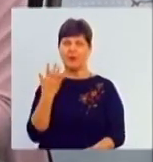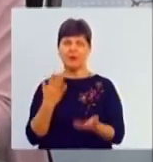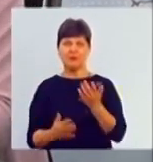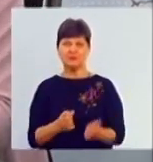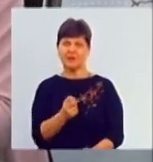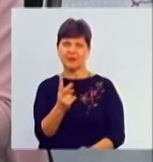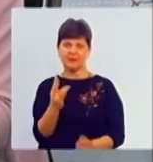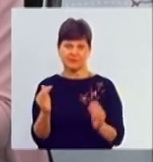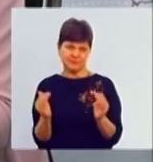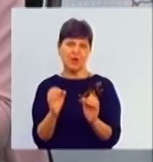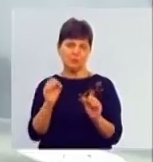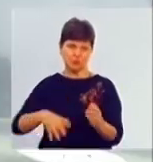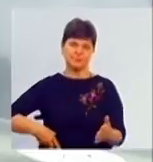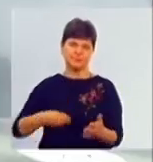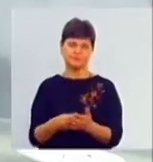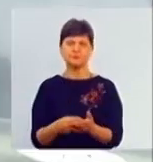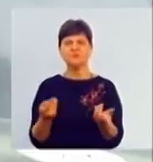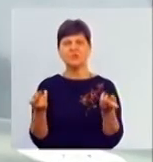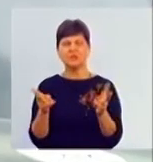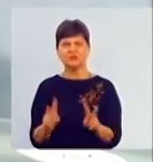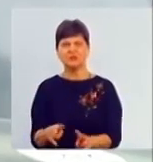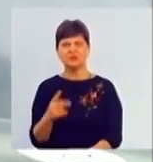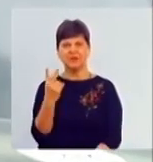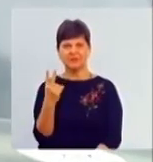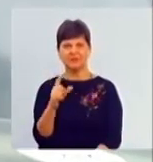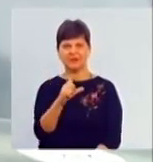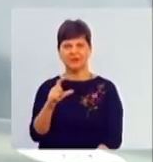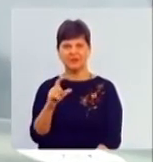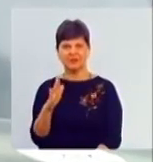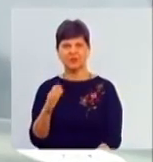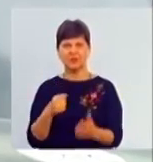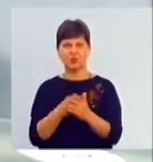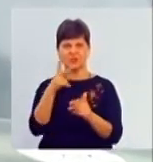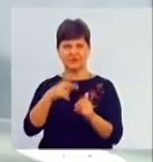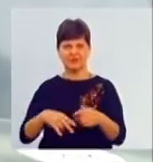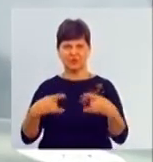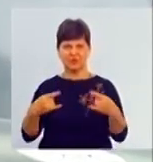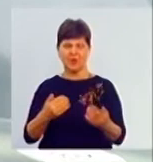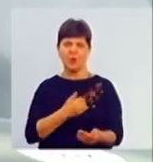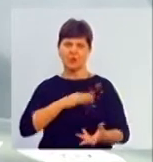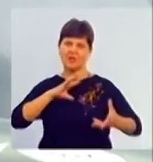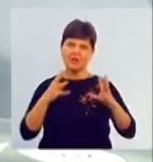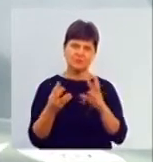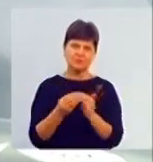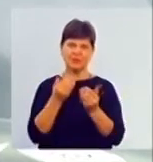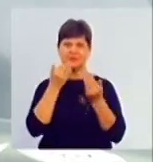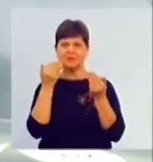можна і докупити. Залишається 2 хвилини до завершення ефіру. Хотілося, презюмуючи, запитати ще про